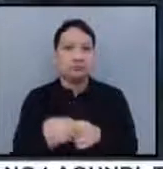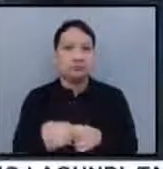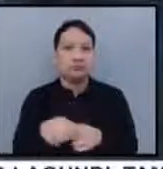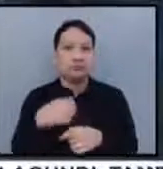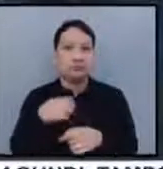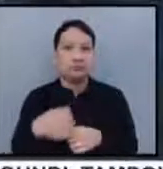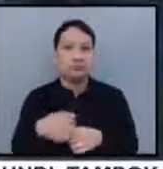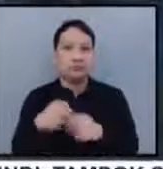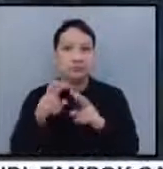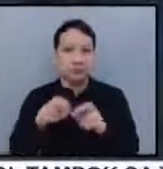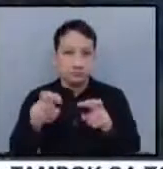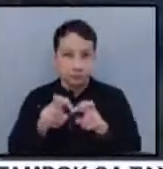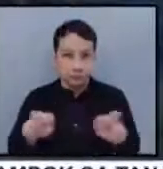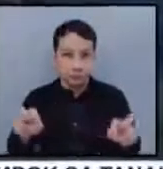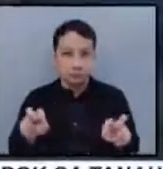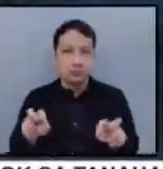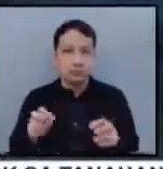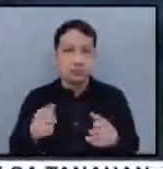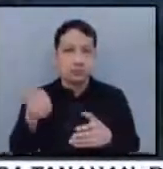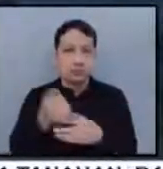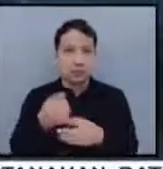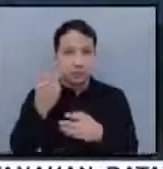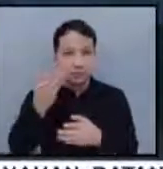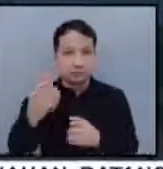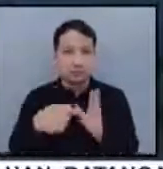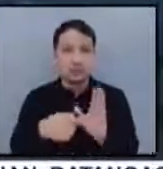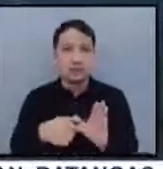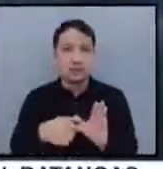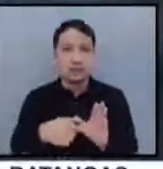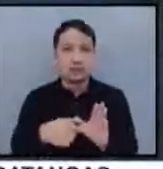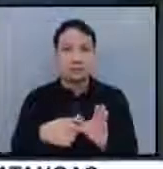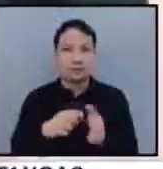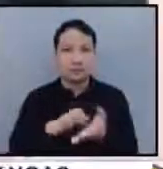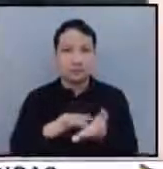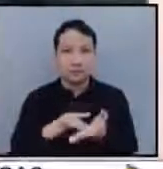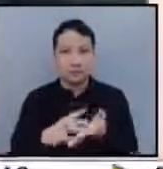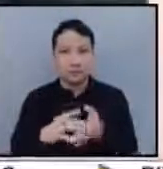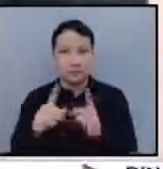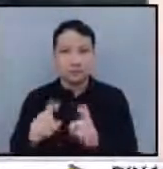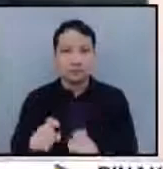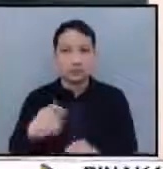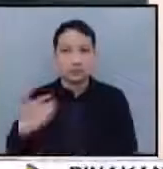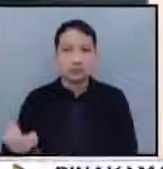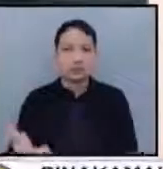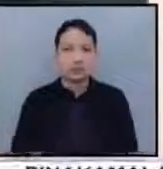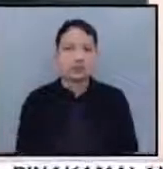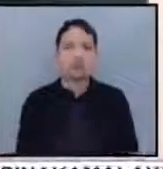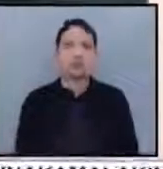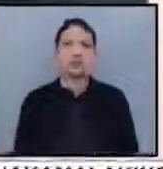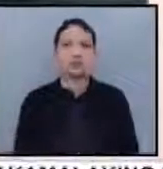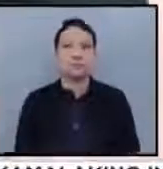procedure. Sa ilalim din ng suspect sa paraffin test. Audrey. Maraming salamat, Bernard Haudian.